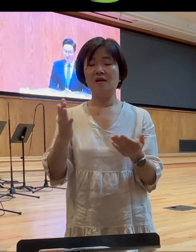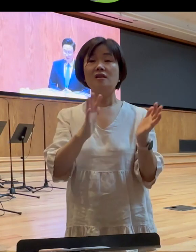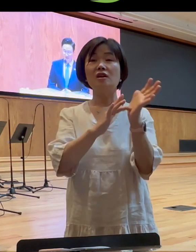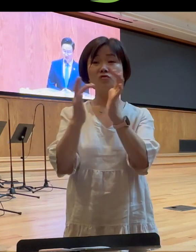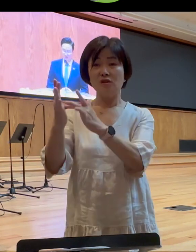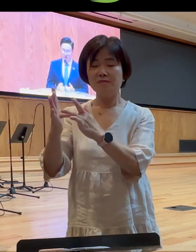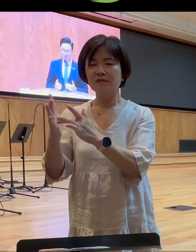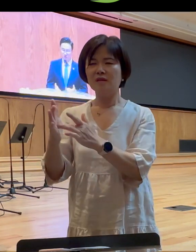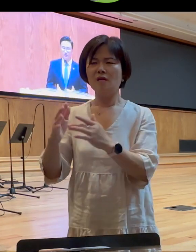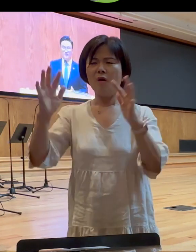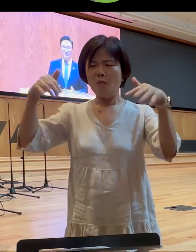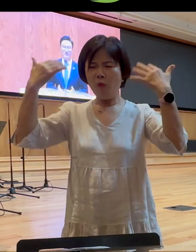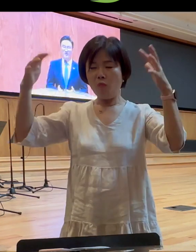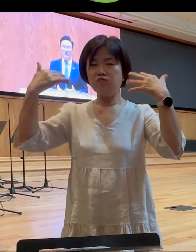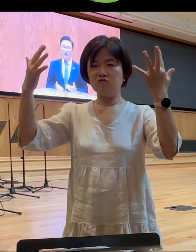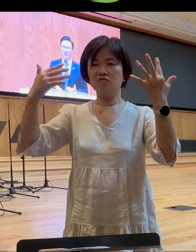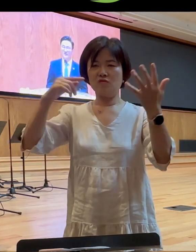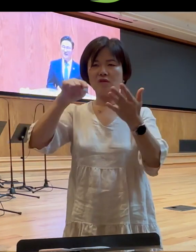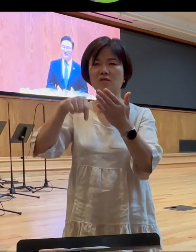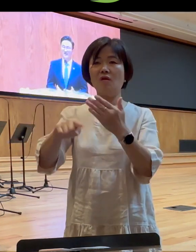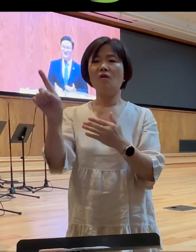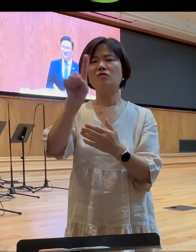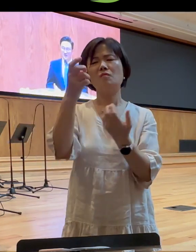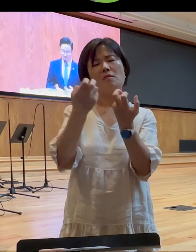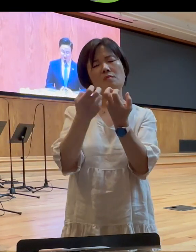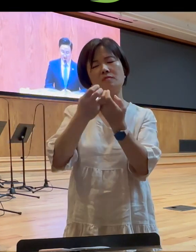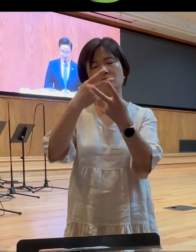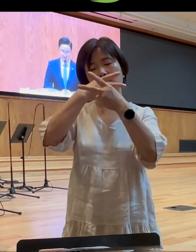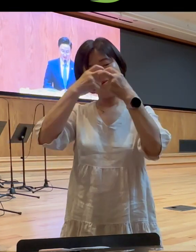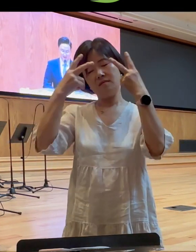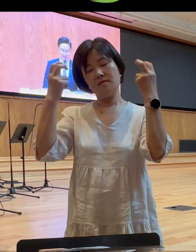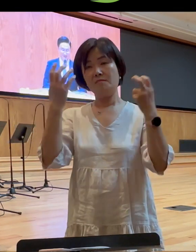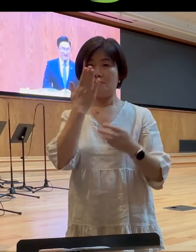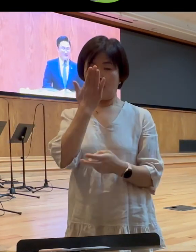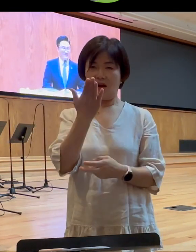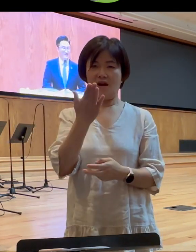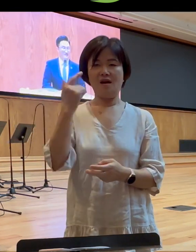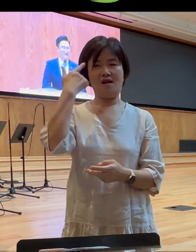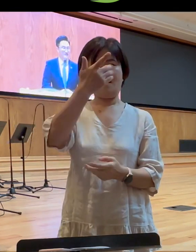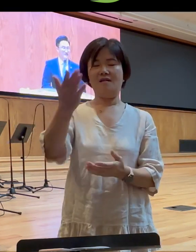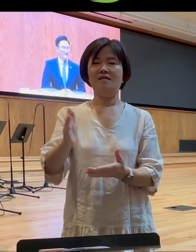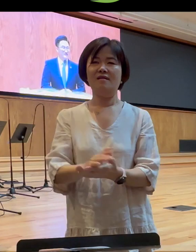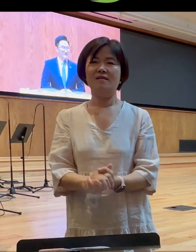예수님은 폭풍 속에서 어떻게 잠이 드셨을까요?